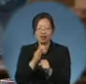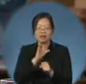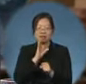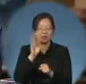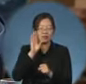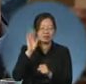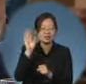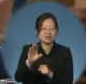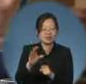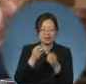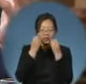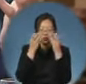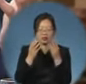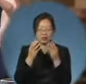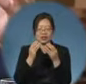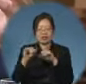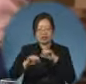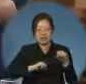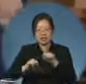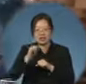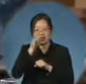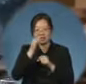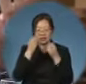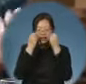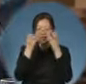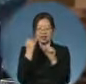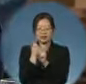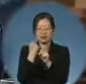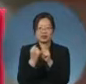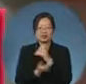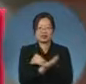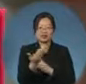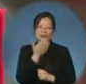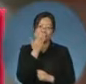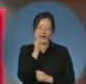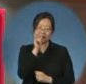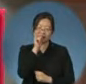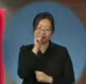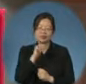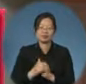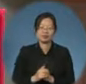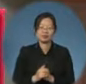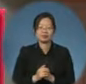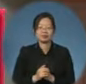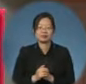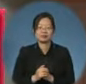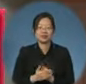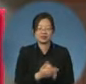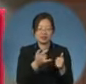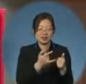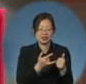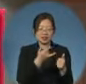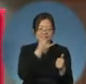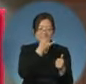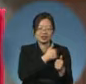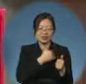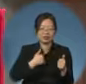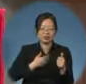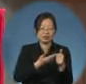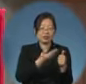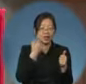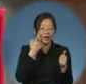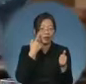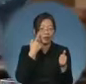미래의 새롭게 대응하는 새로운 창조를 그들이 할 수 있다 4 그들에게 그럴 수 있는 여유를 주작